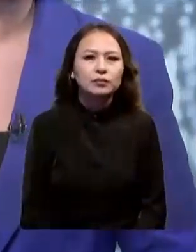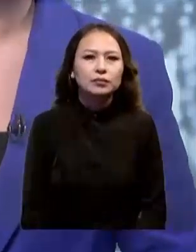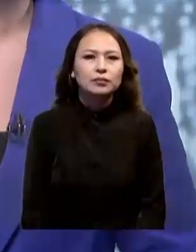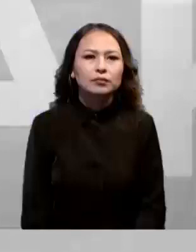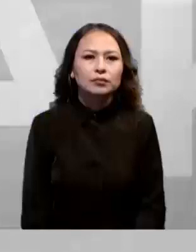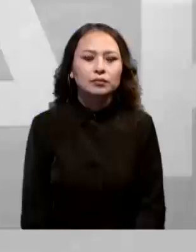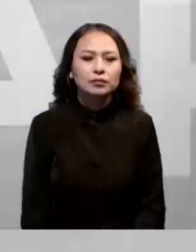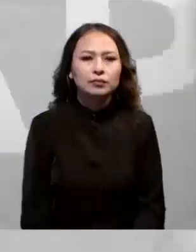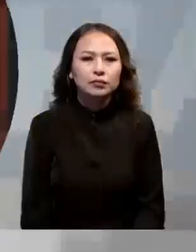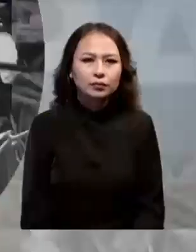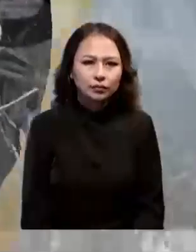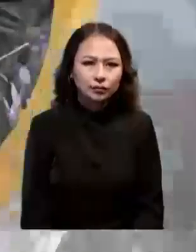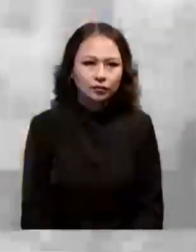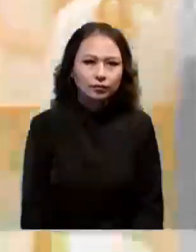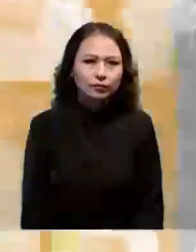өтем.